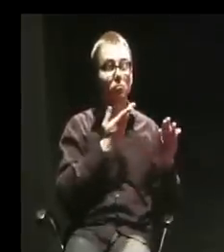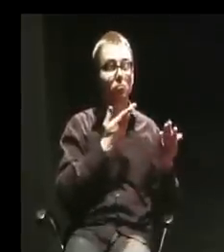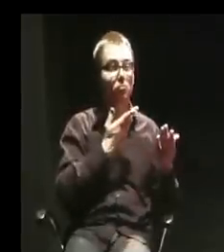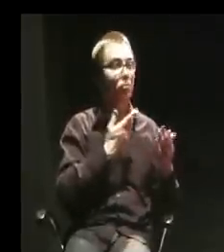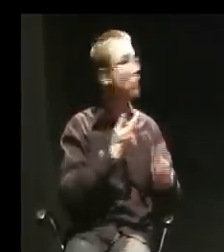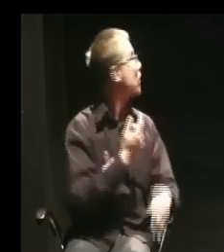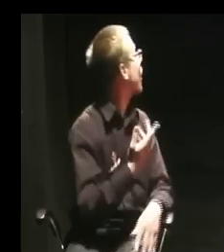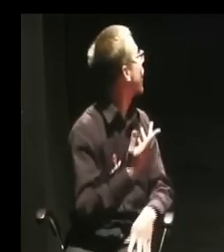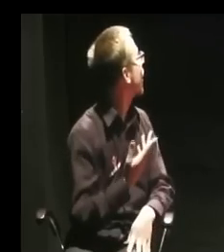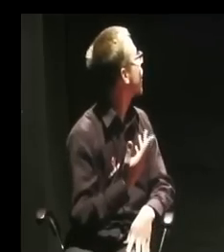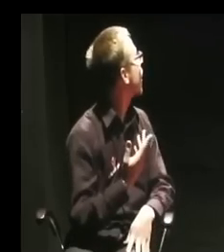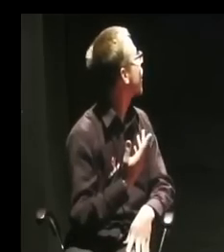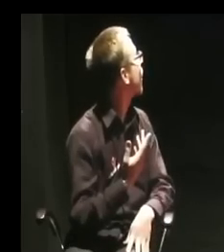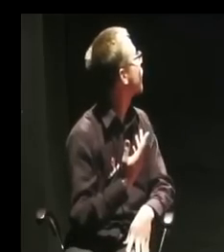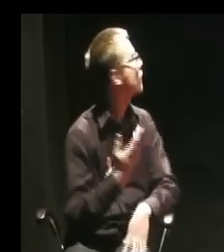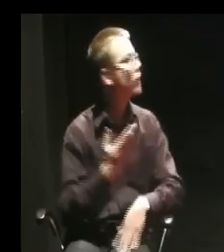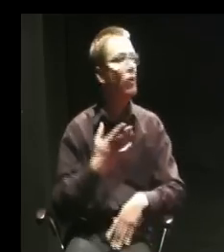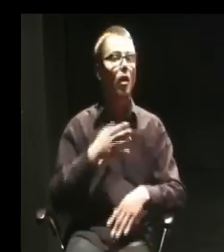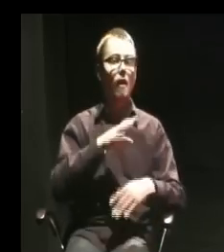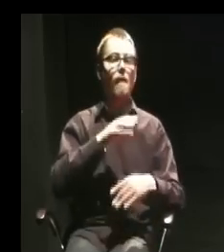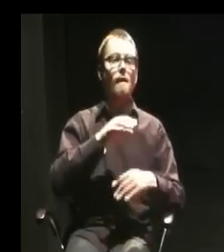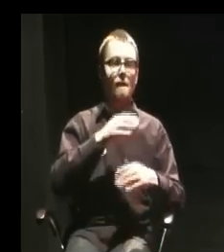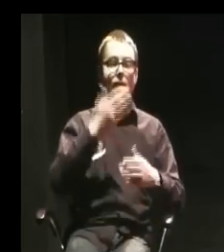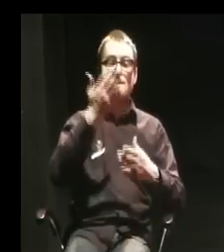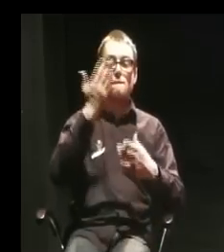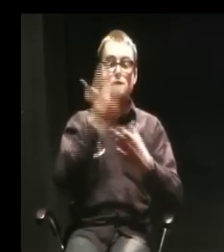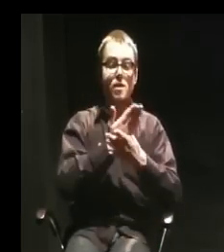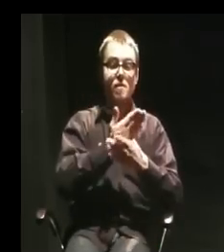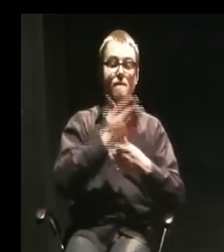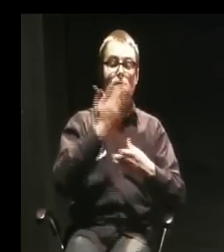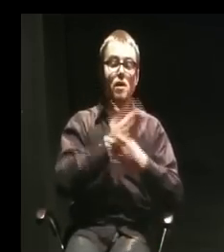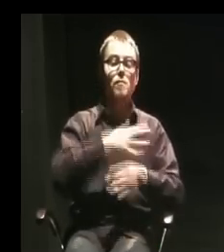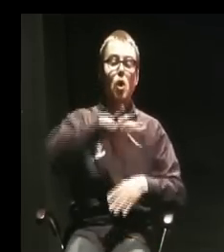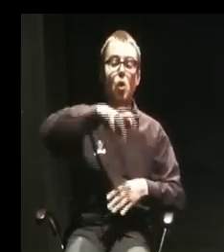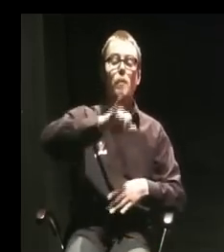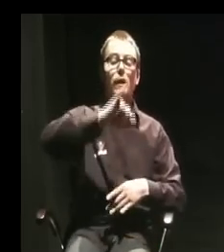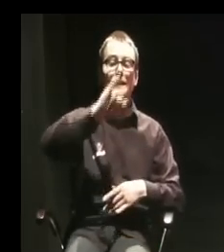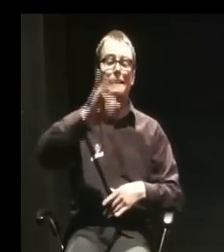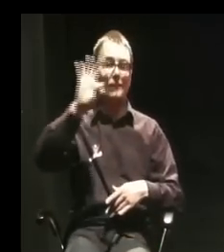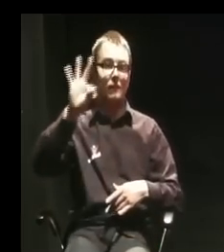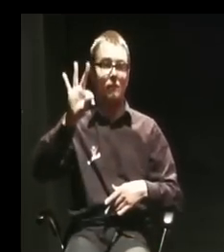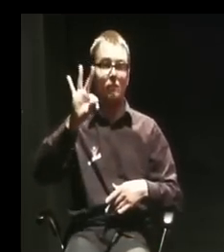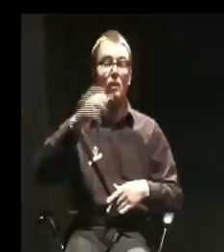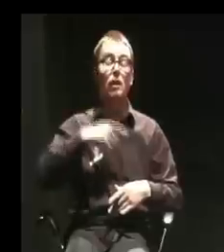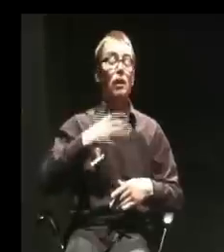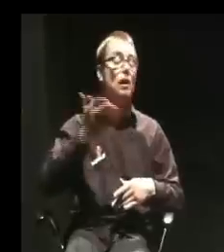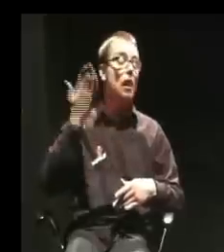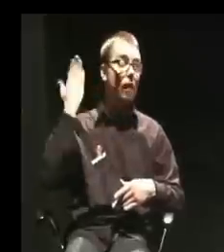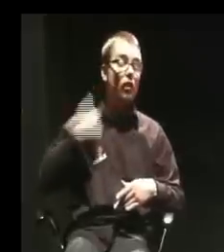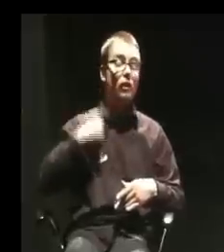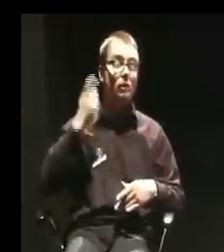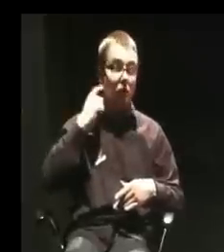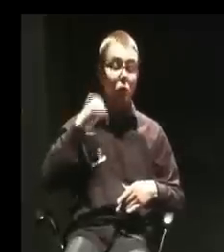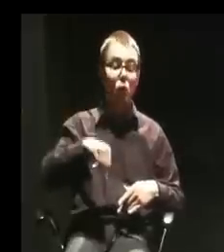liczba firm w województwie lubelskim zajmująca się IT. Gdzieś słyszałem ostatnio, że nie ma pracy w Lublinie. My